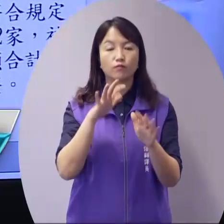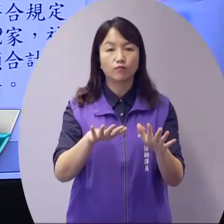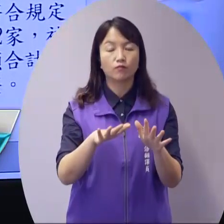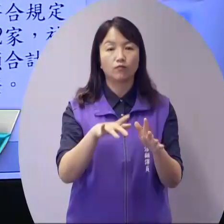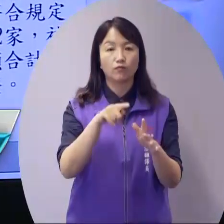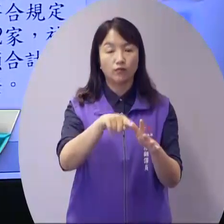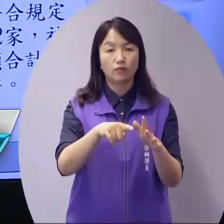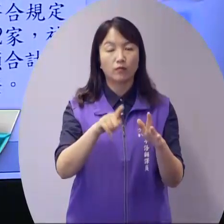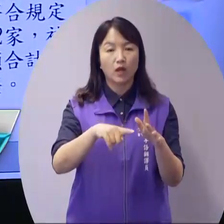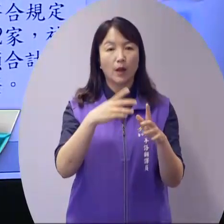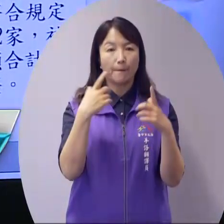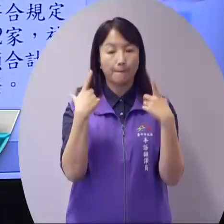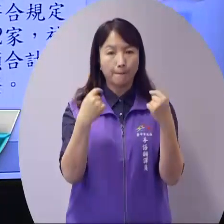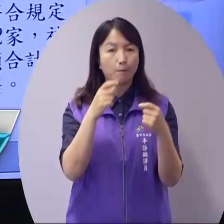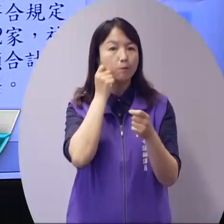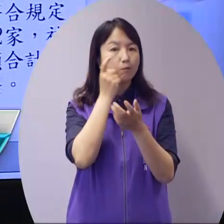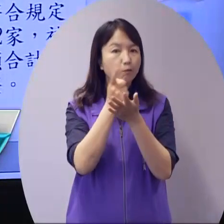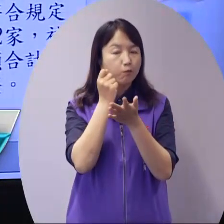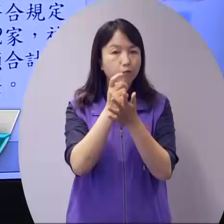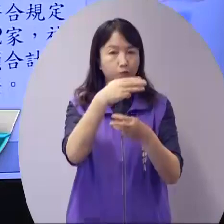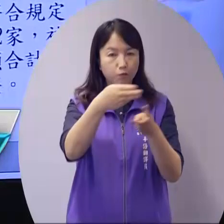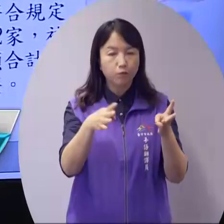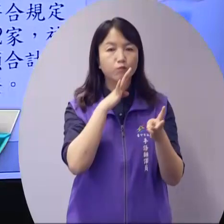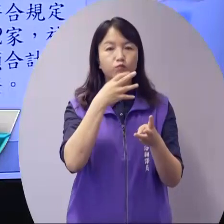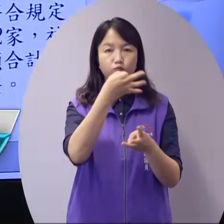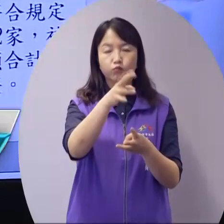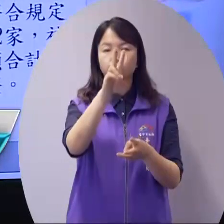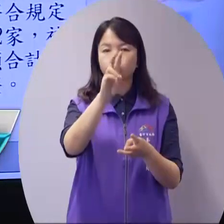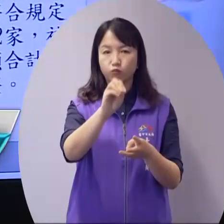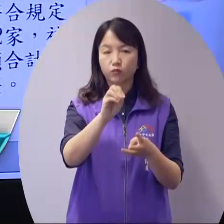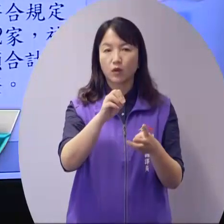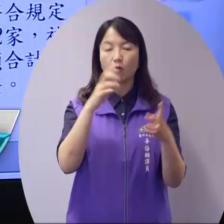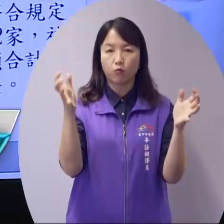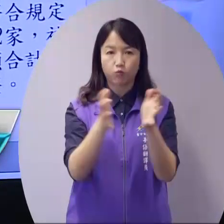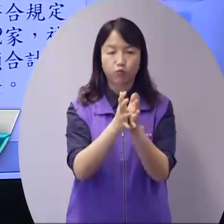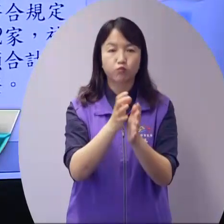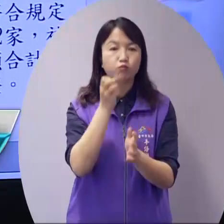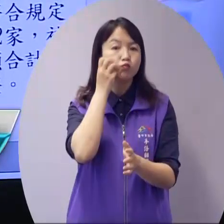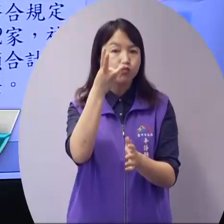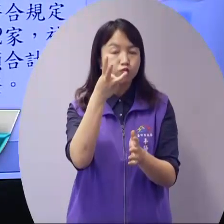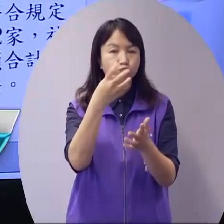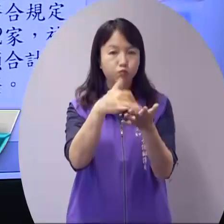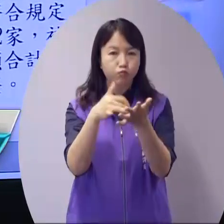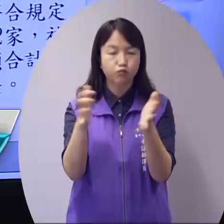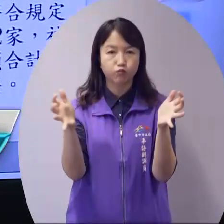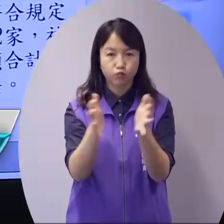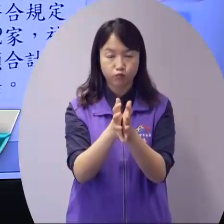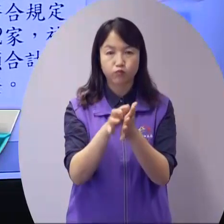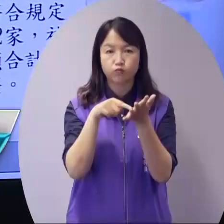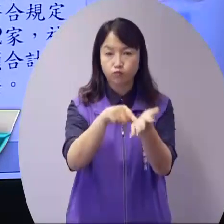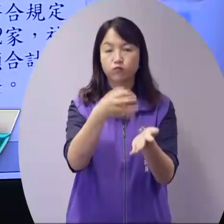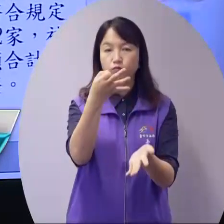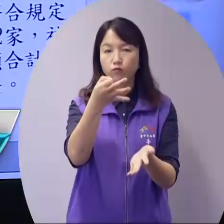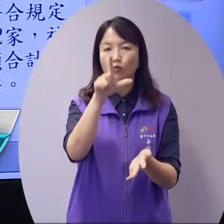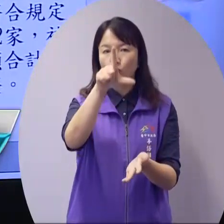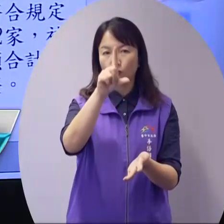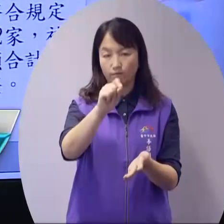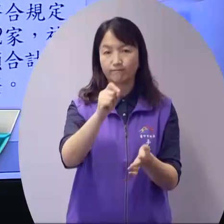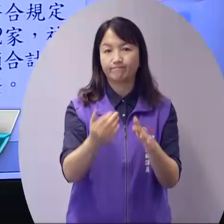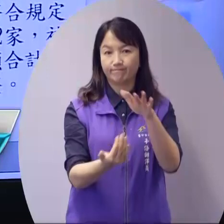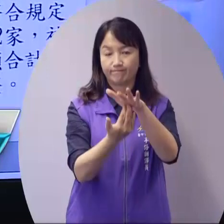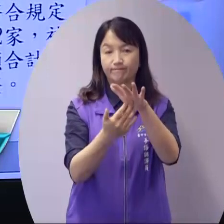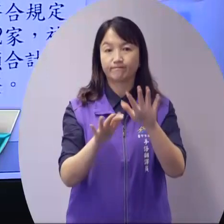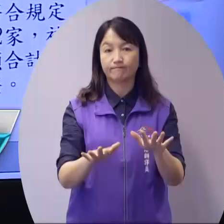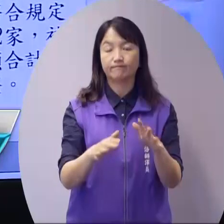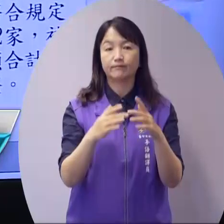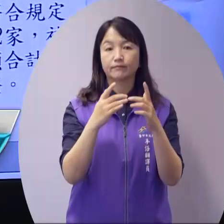基准是每班每月补贴20,000元，那补贴3个月，也就是会申请补贴60,000元。